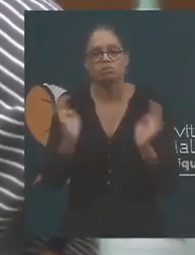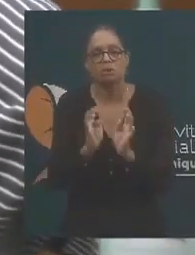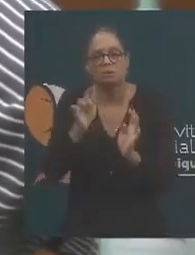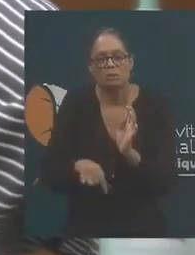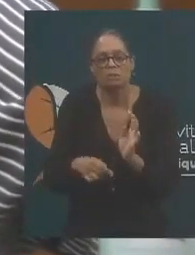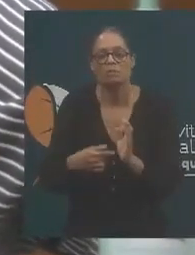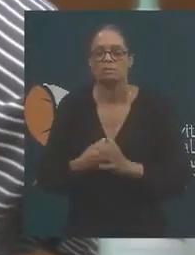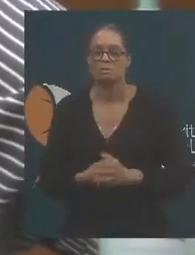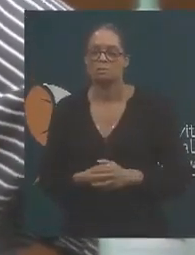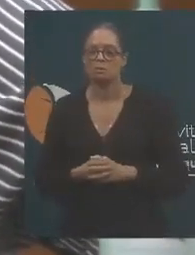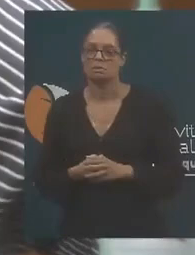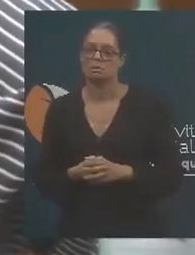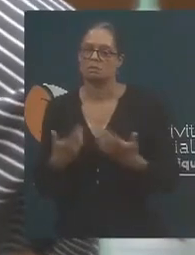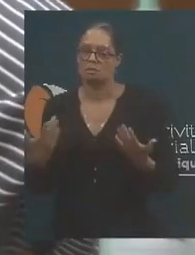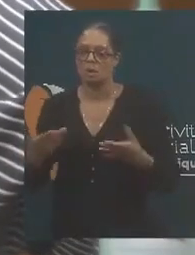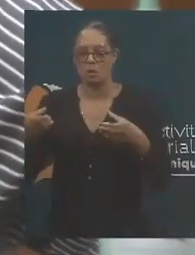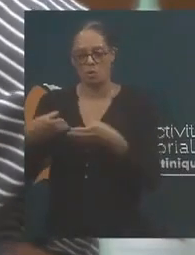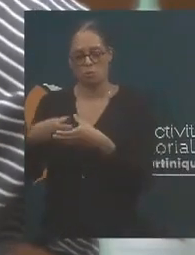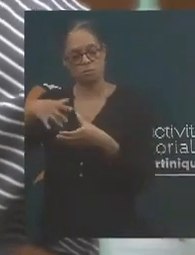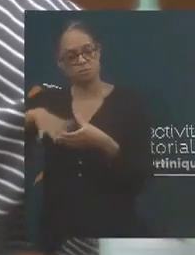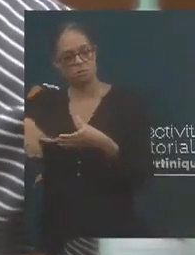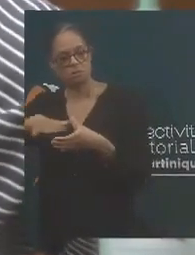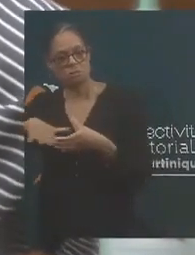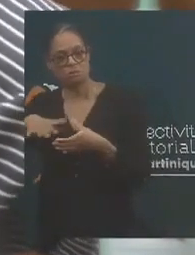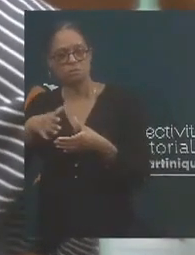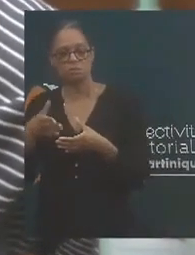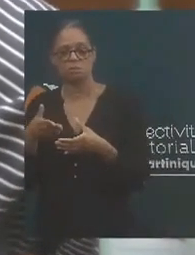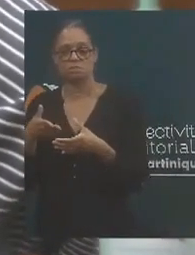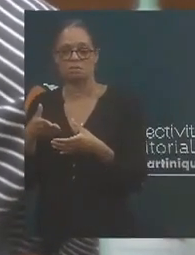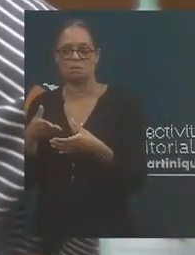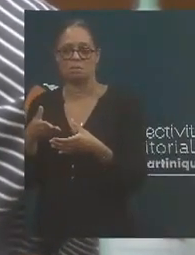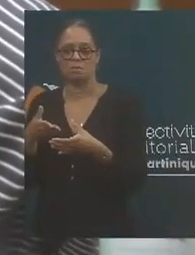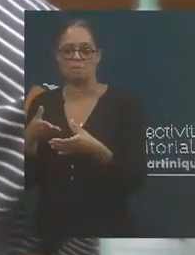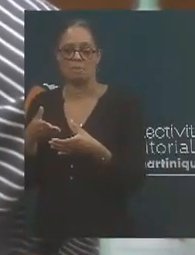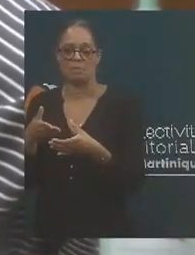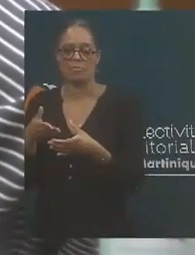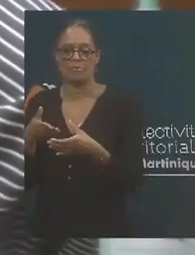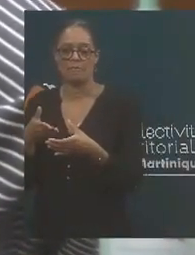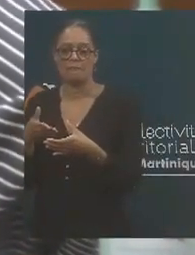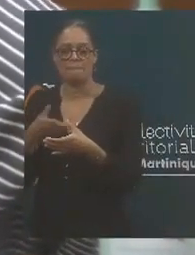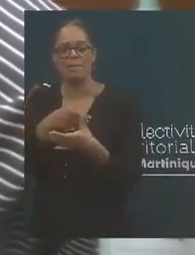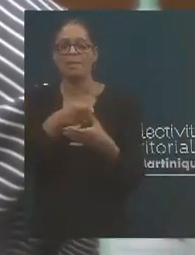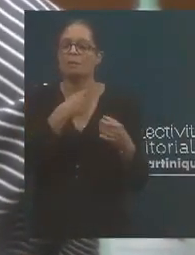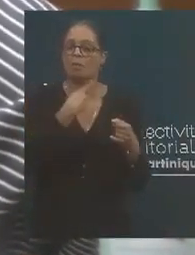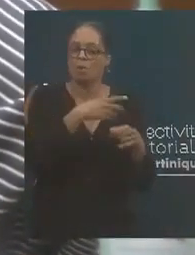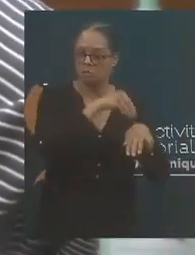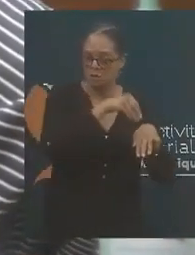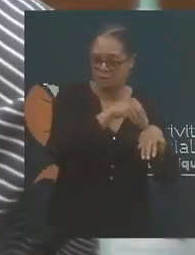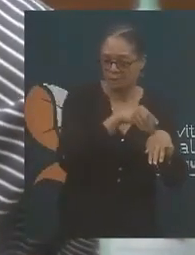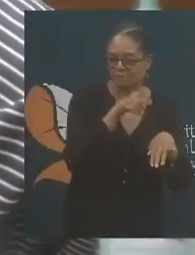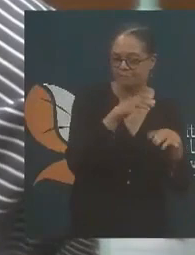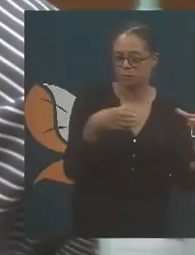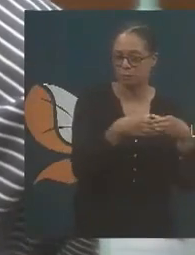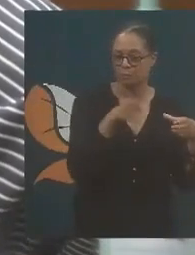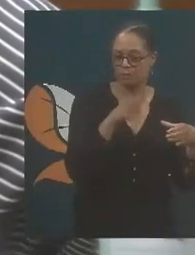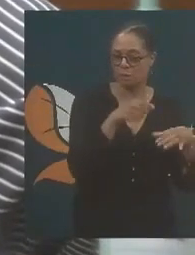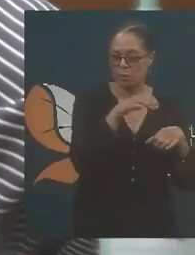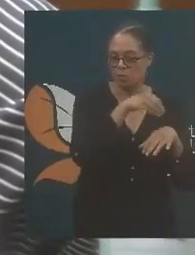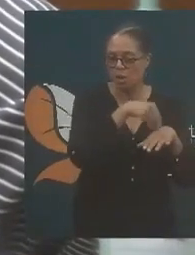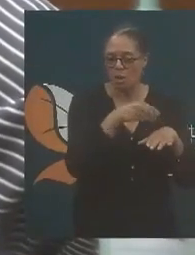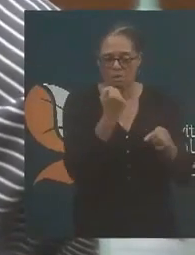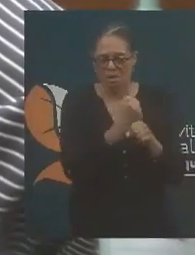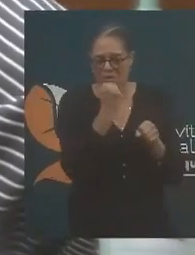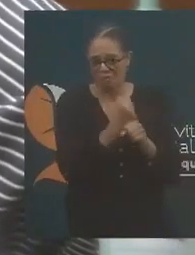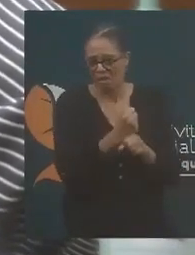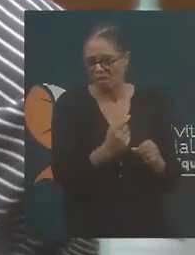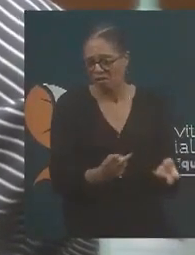réunion. Donc le groupe dit de préconisation a travaillé à la légère,